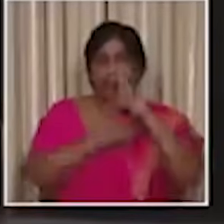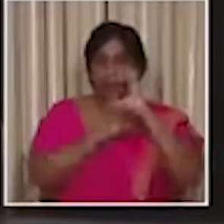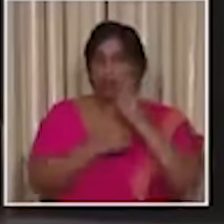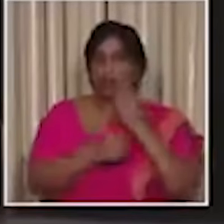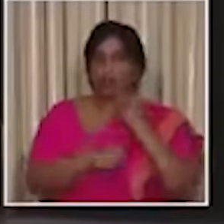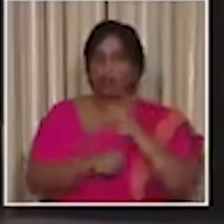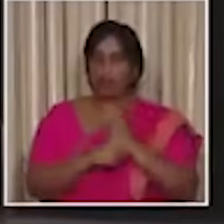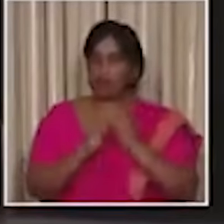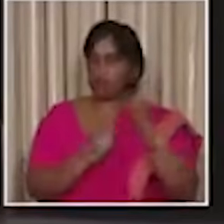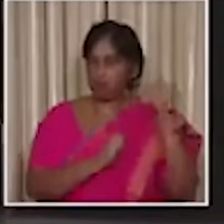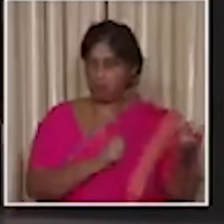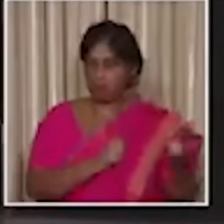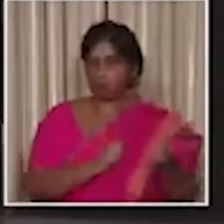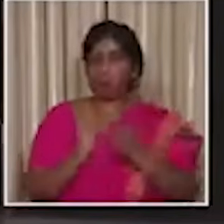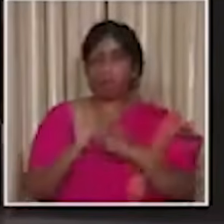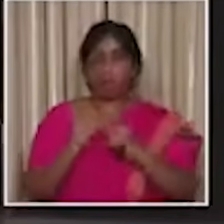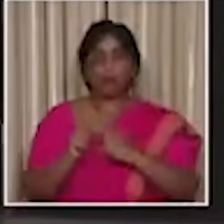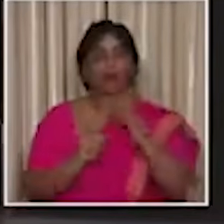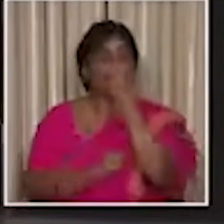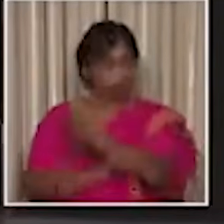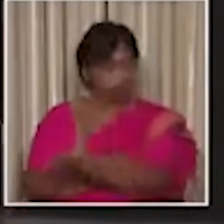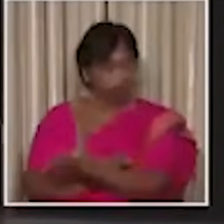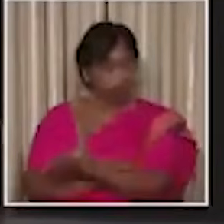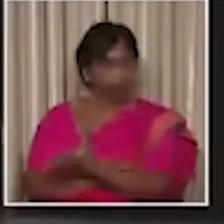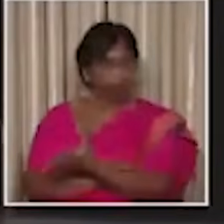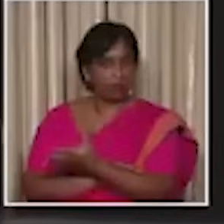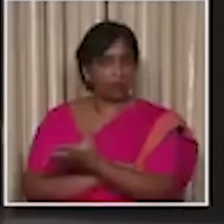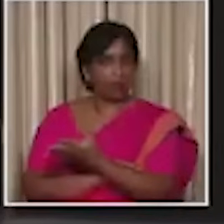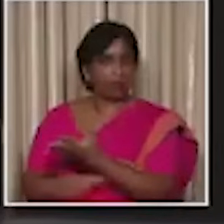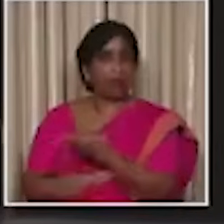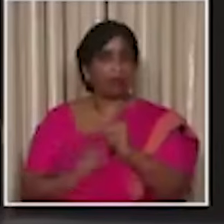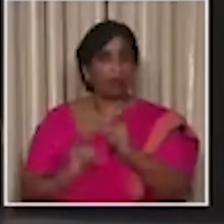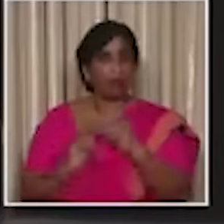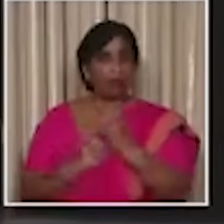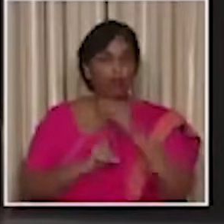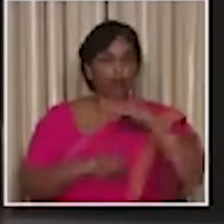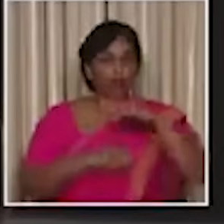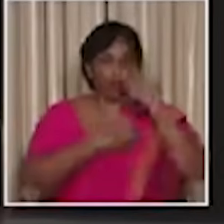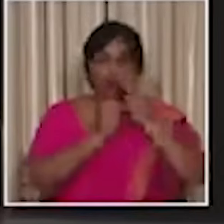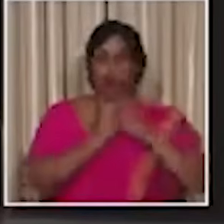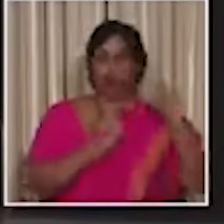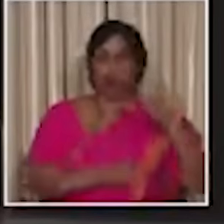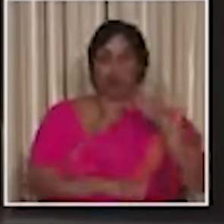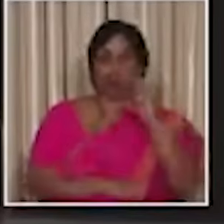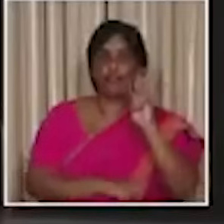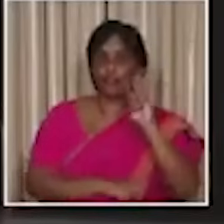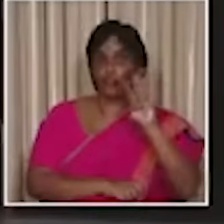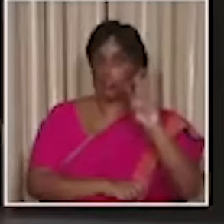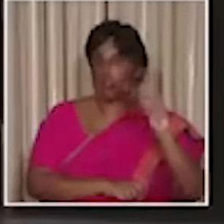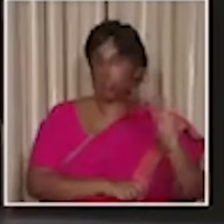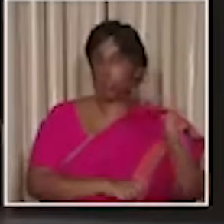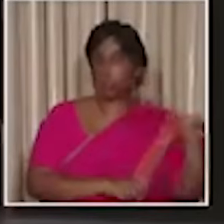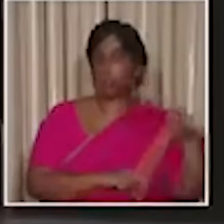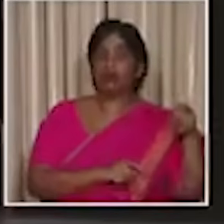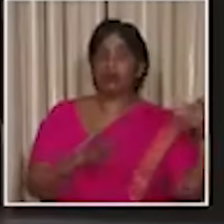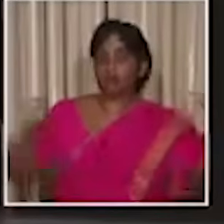භාගයේ ගෙවලා තියෙනවා. මහවැලියට ඊට අමතරව ගෙවන්න ඕන. පොස්ට්පේට් එකෙන් අපි භූවිද්‍යායකට ගෙවලවා 223. භූවිද්‍යාකාරෝ